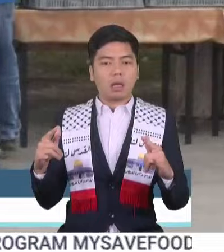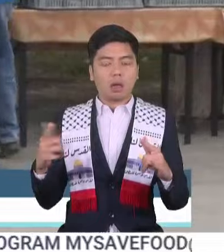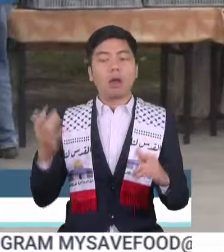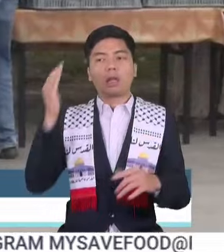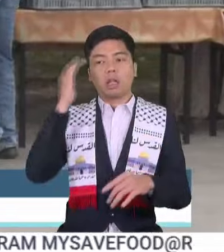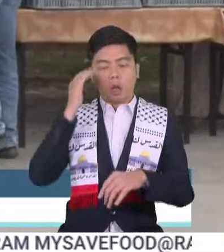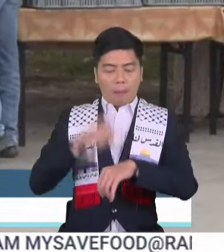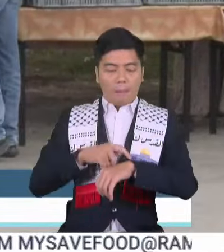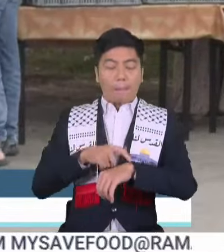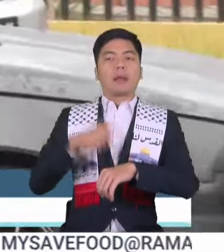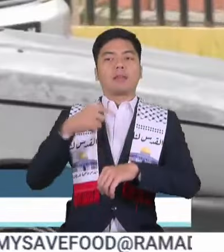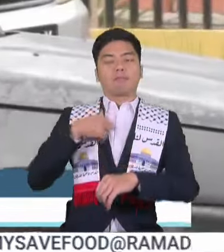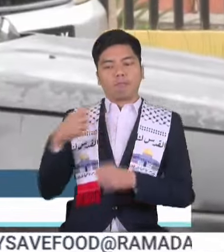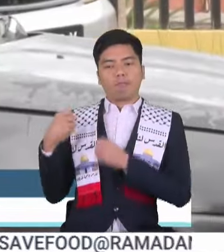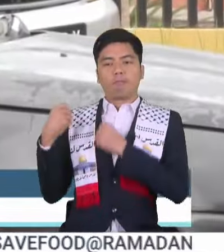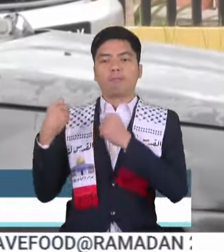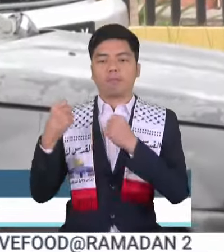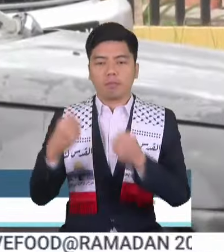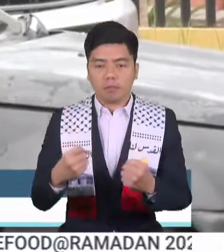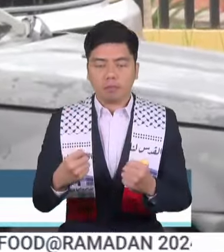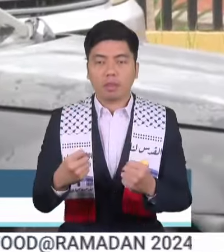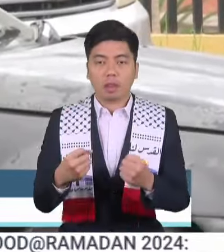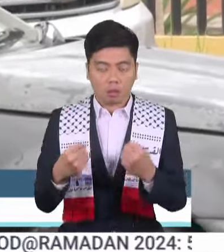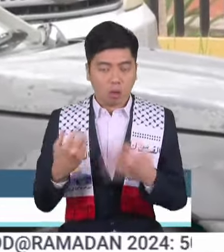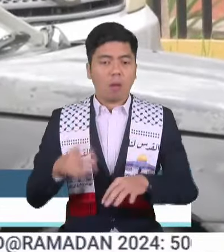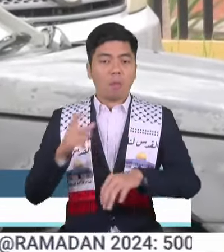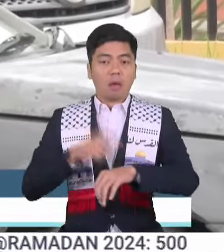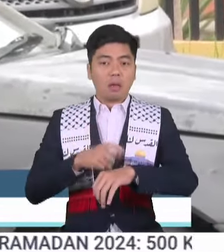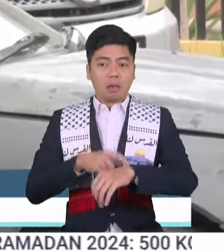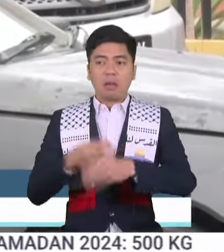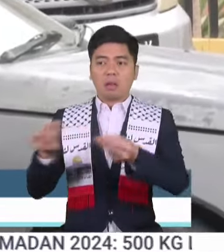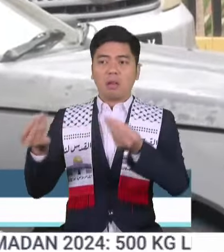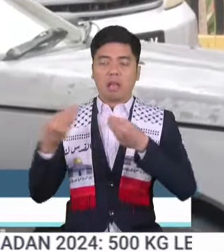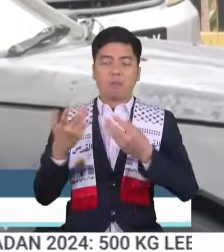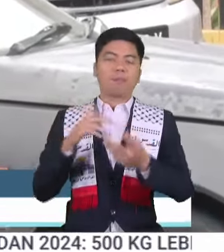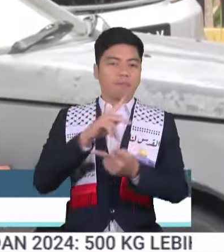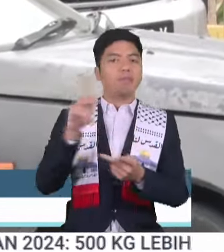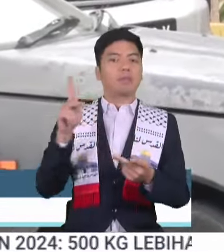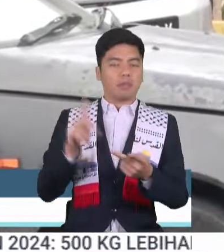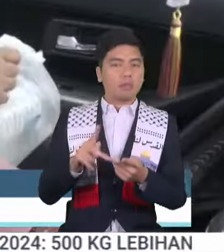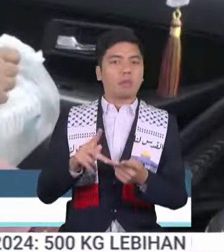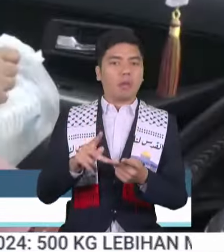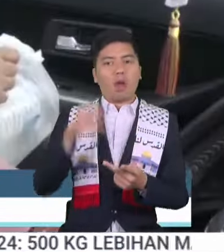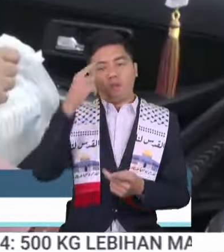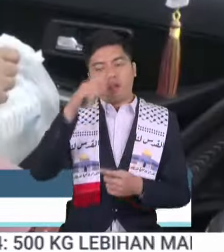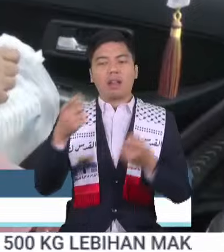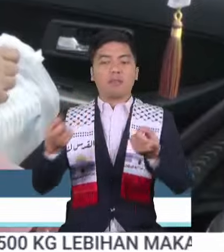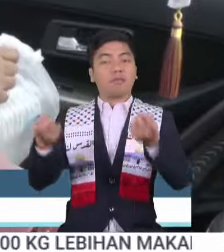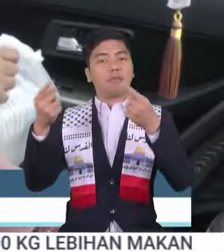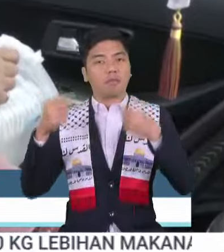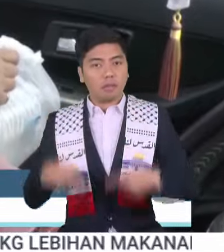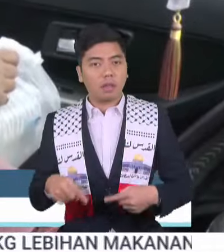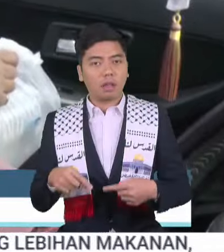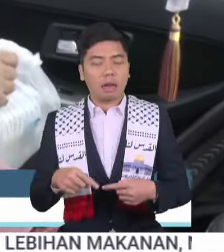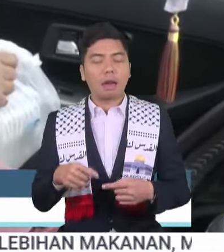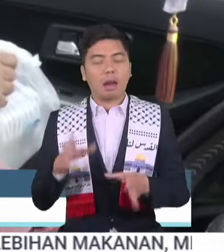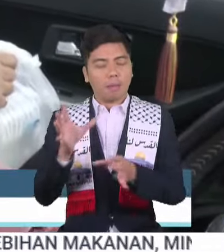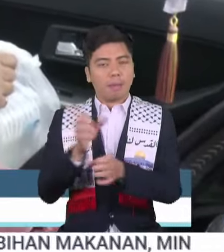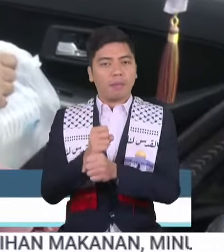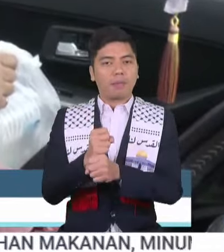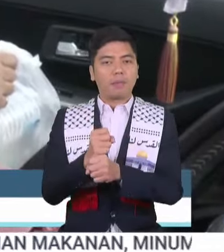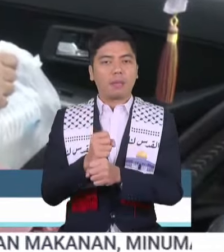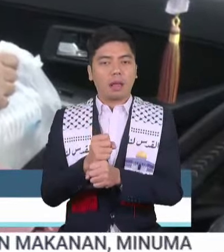and then orang datang sini. And then masa yang diberikan pun sesuai lah untuk orang datang